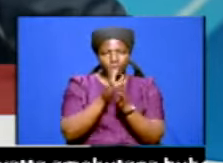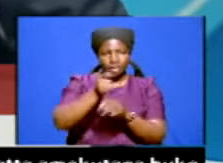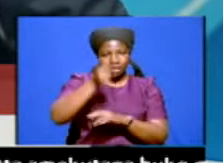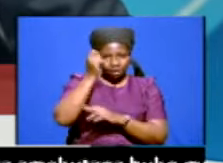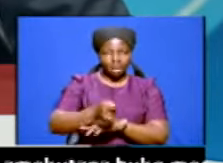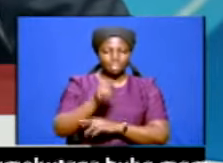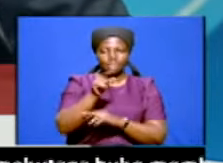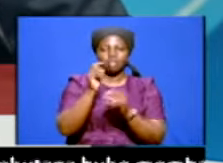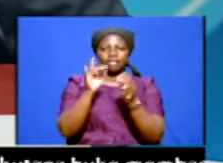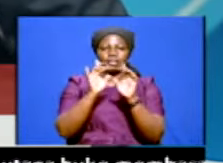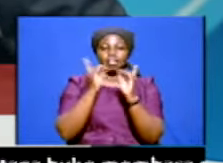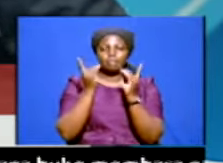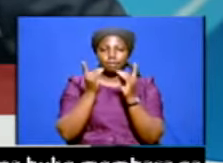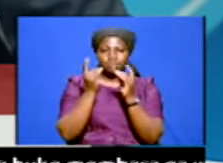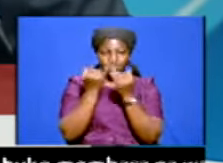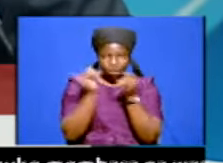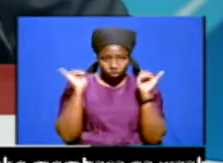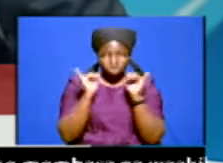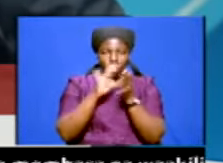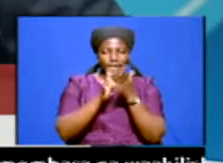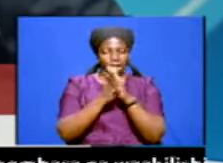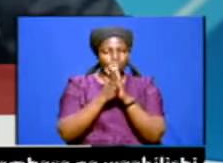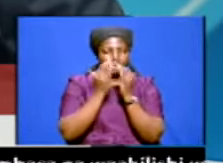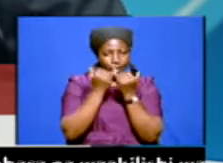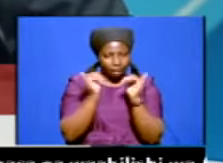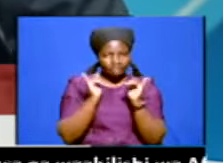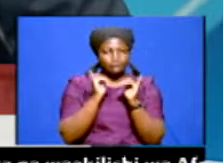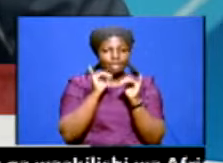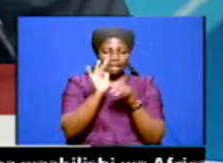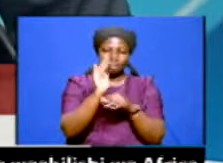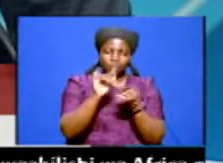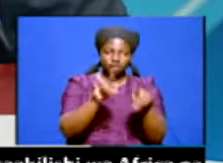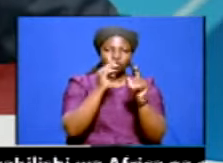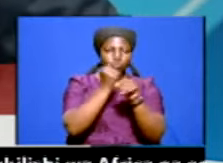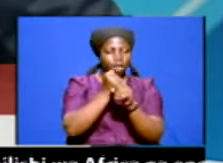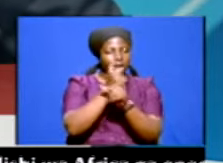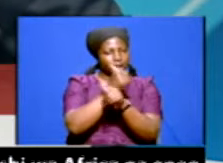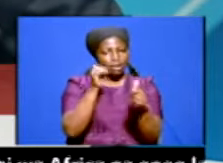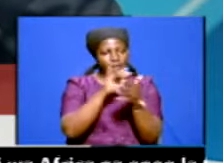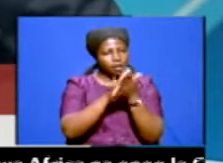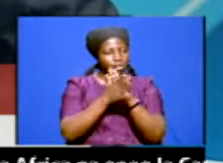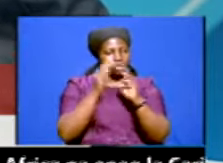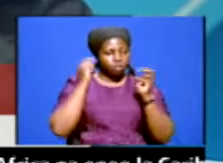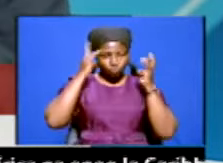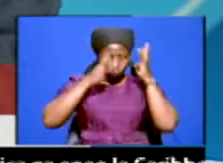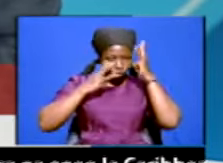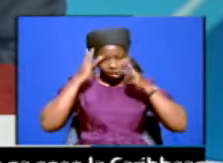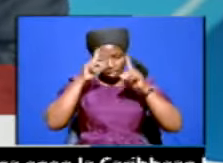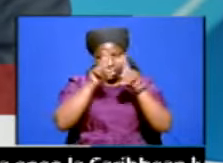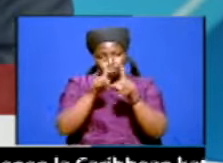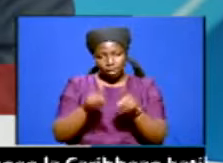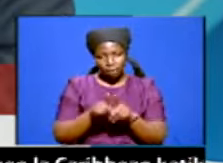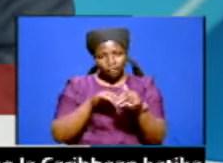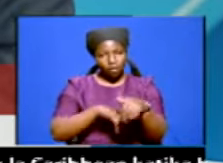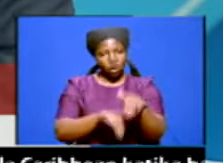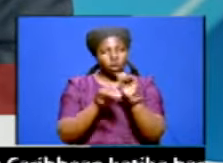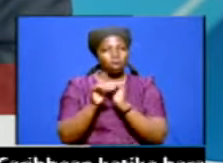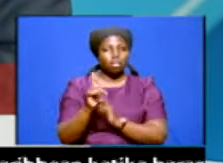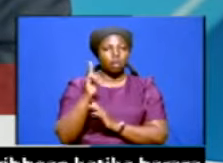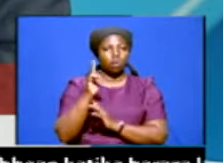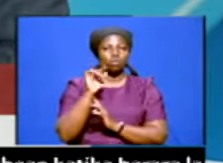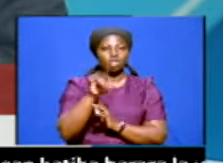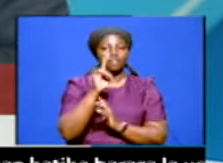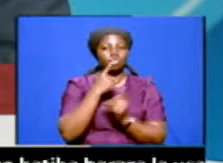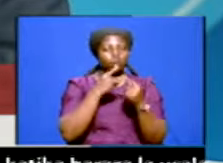akiwataka kutekeleza majukumu yao bila hofu na kuzingatia sheria. Koome amezungumza kufuatia kukamatwa na kuhojiwa kwa majaji